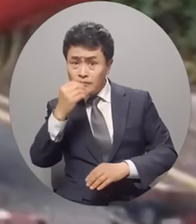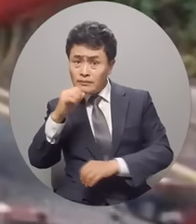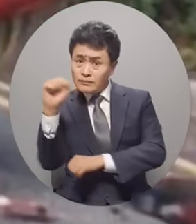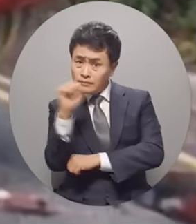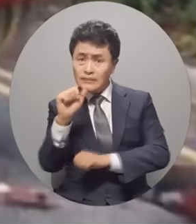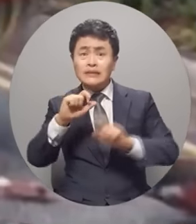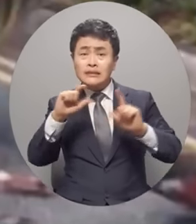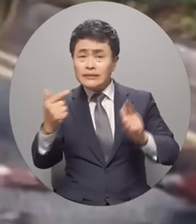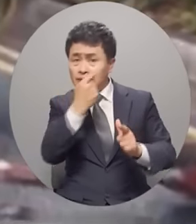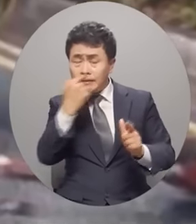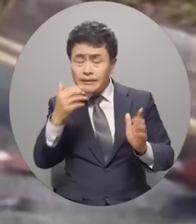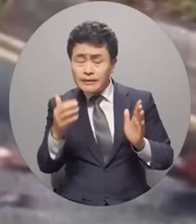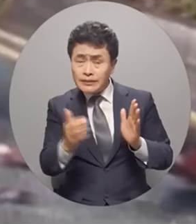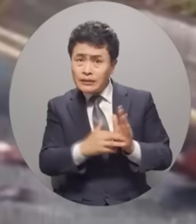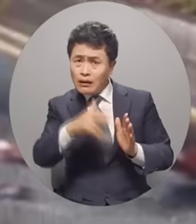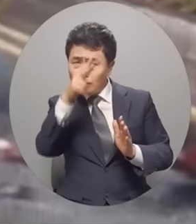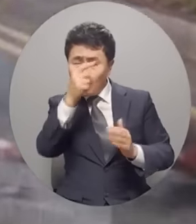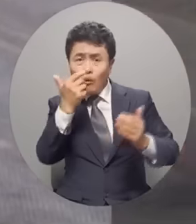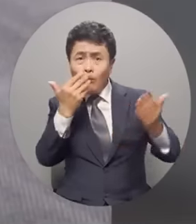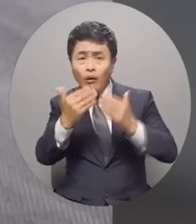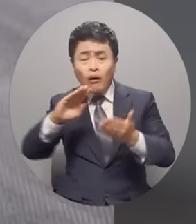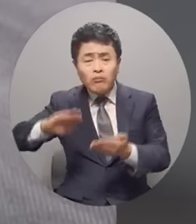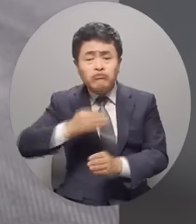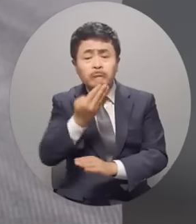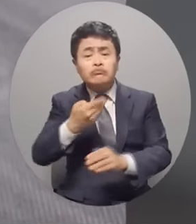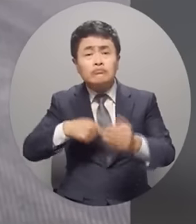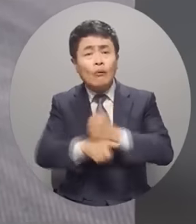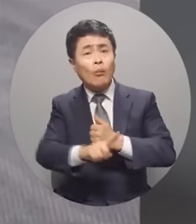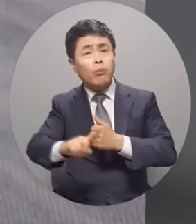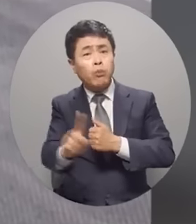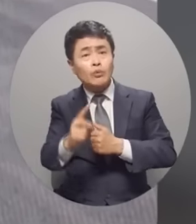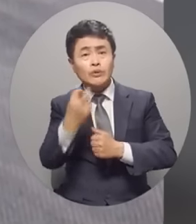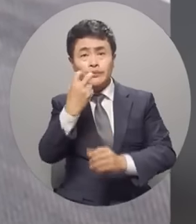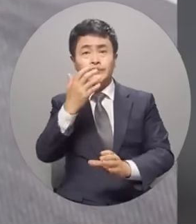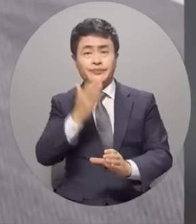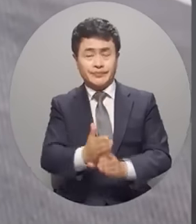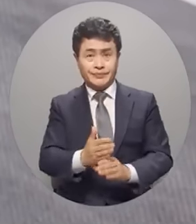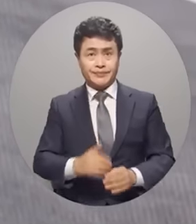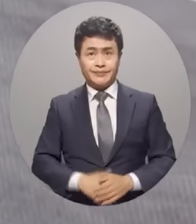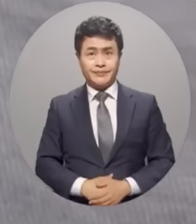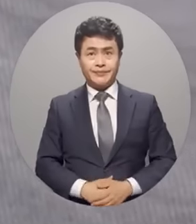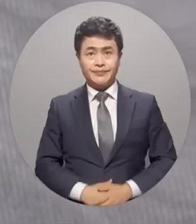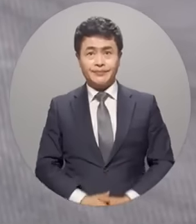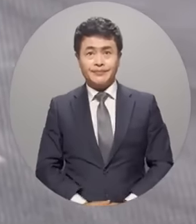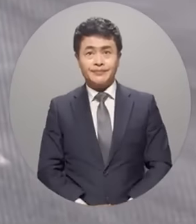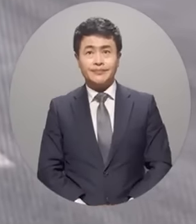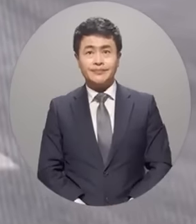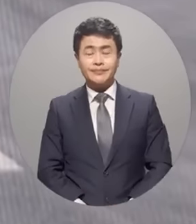것으로 확인됐으며 경찰은 정확한 사고원인을 조사하고 있습니다 MBC 뉴스 손구민 있니다